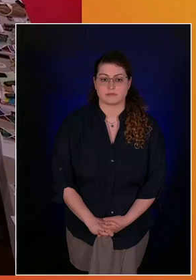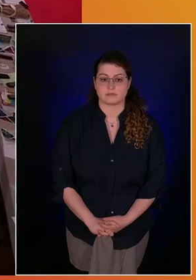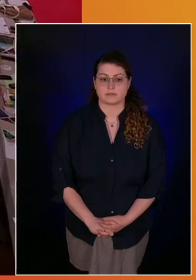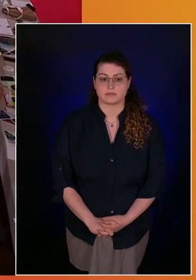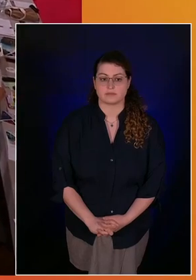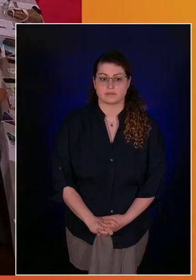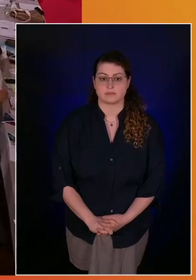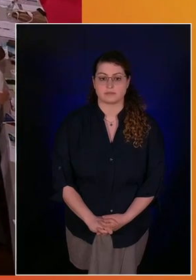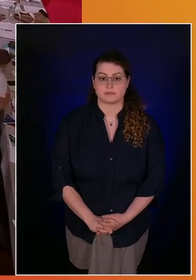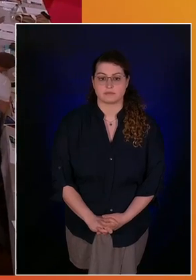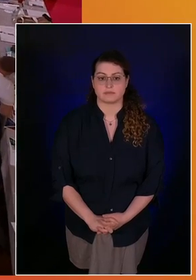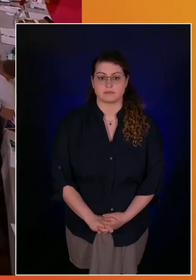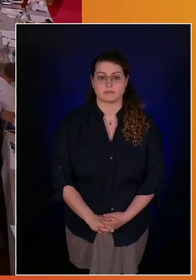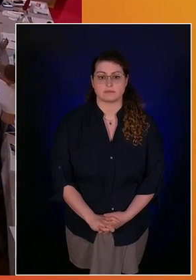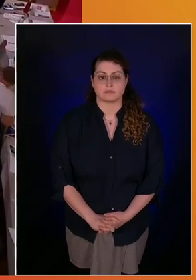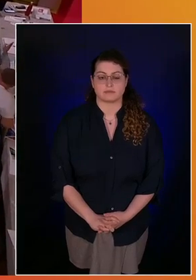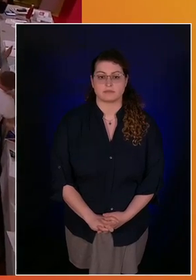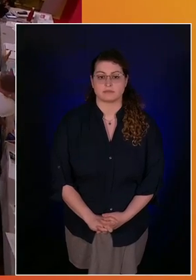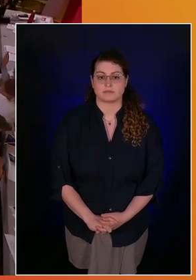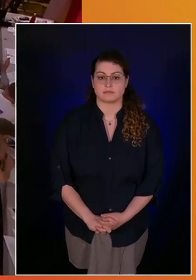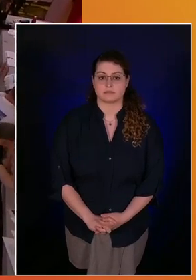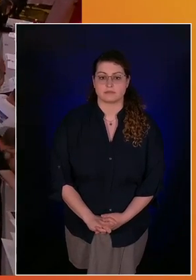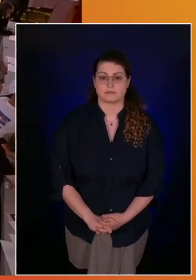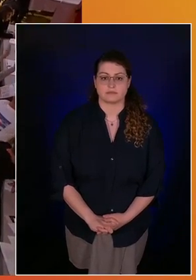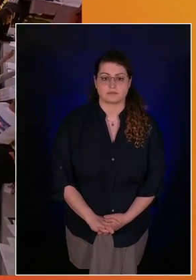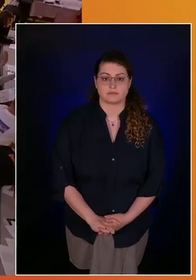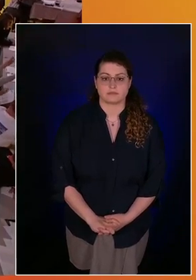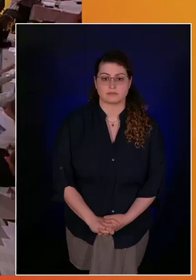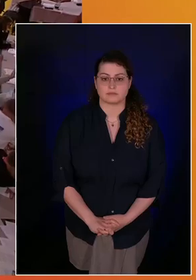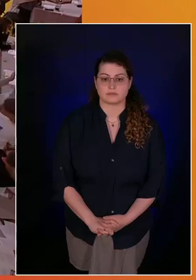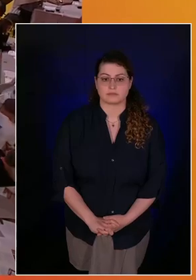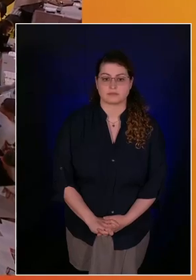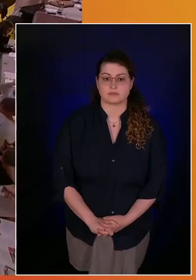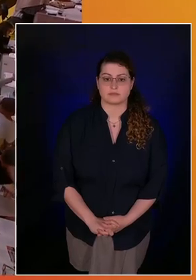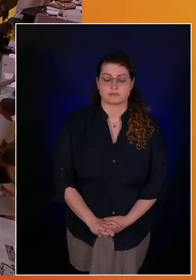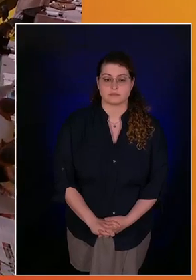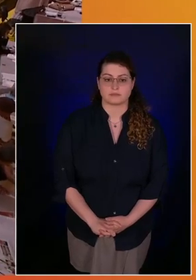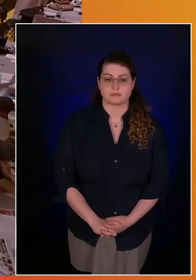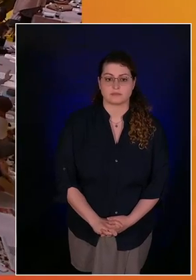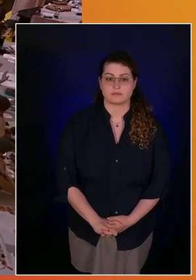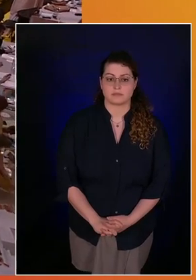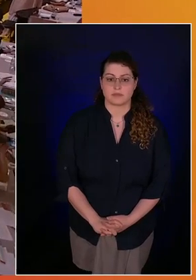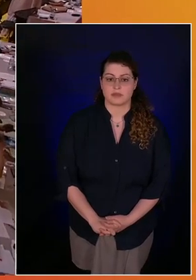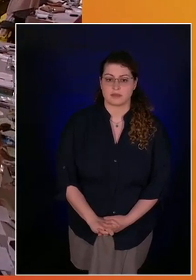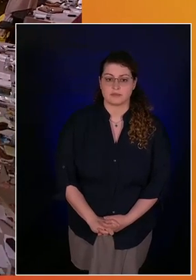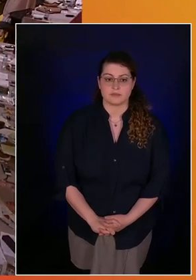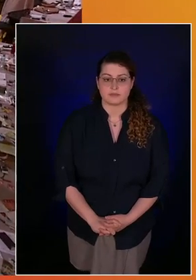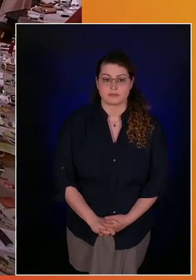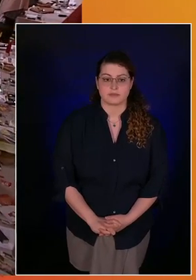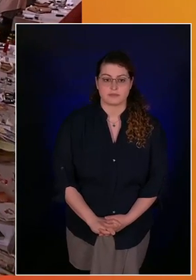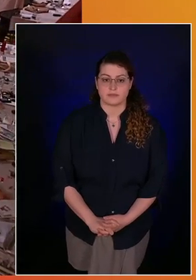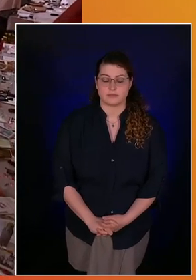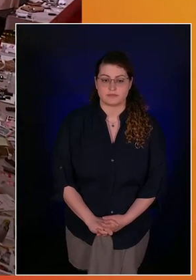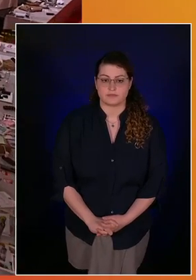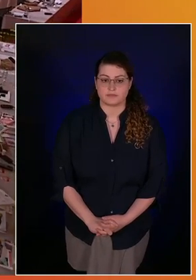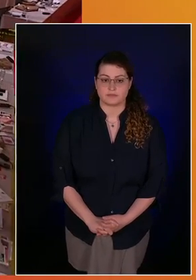quoi c'est bon c'est bon att on att c'est bon Pascal c'est bon c'est bon PASC Pascal c'est bon